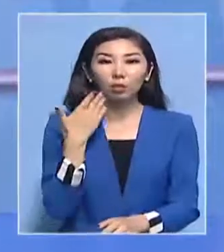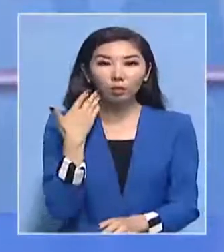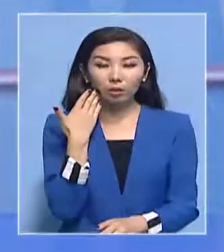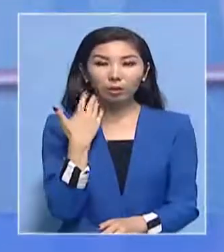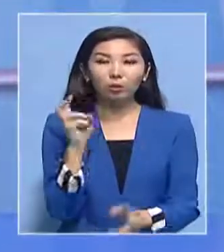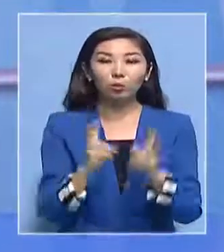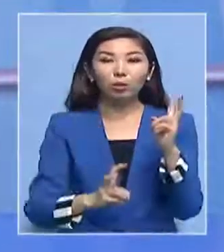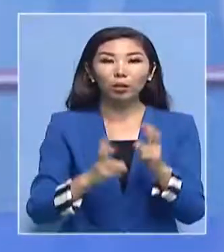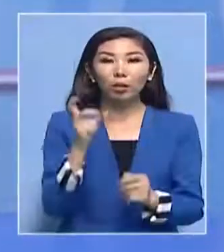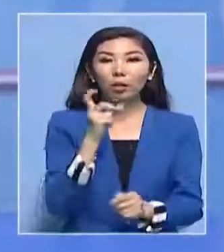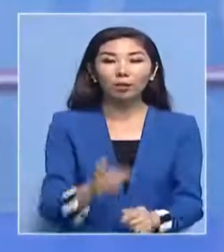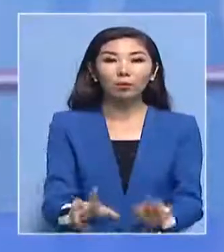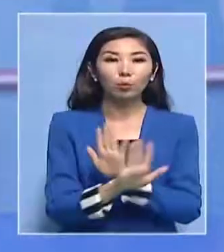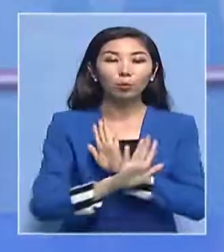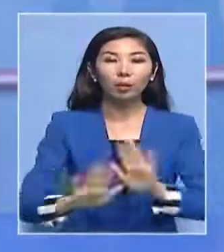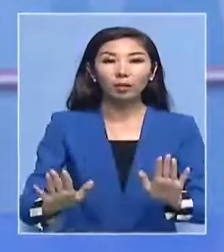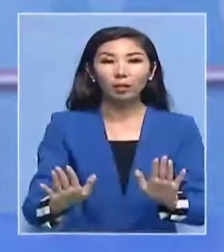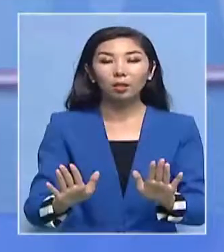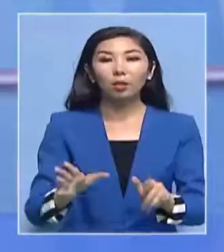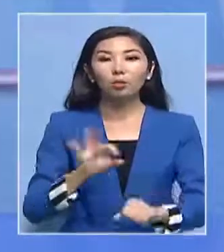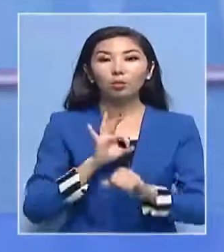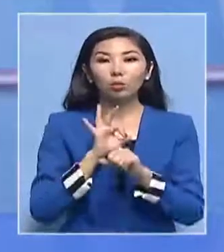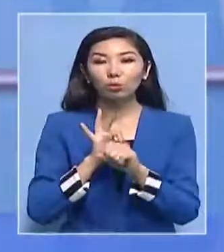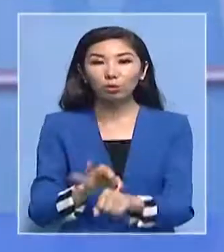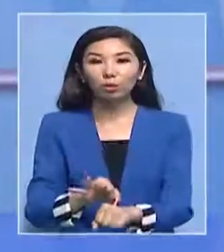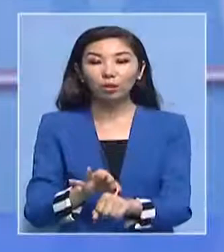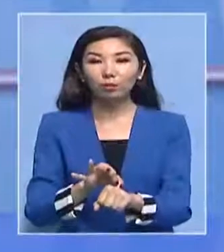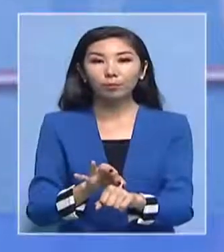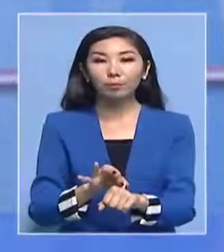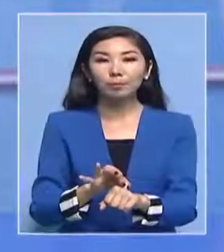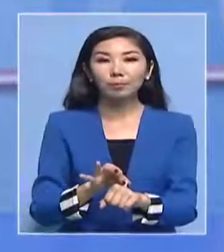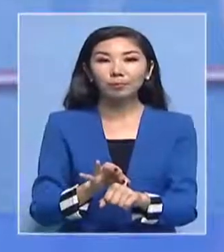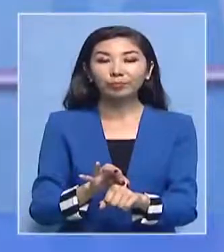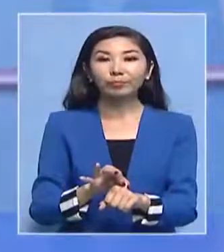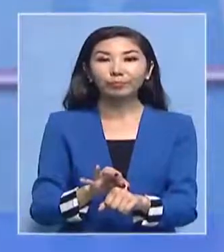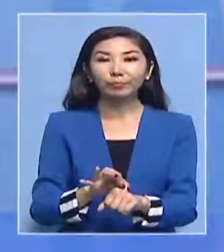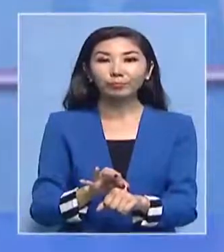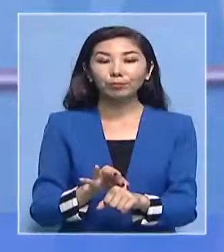Енді кәсіподақ мүшесі болмаса, ол кісі жүгіну керек. Осындай